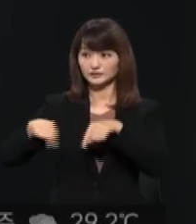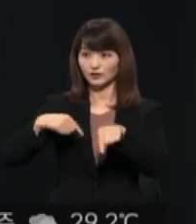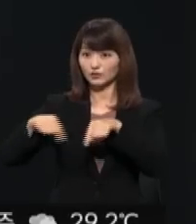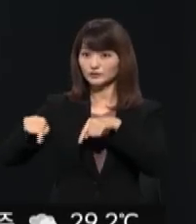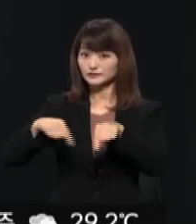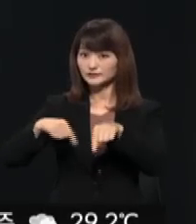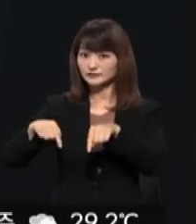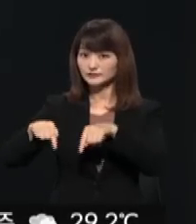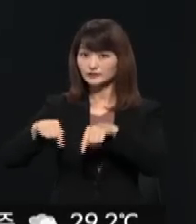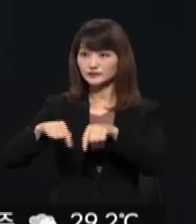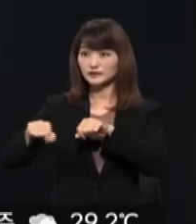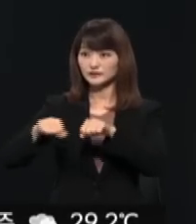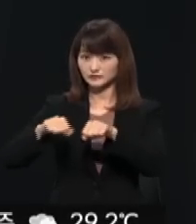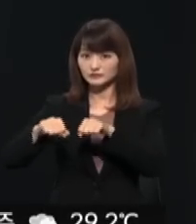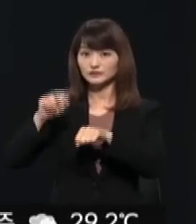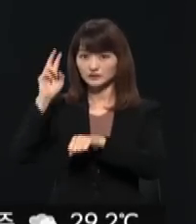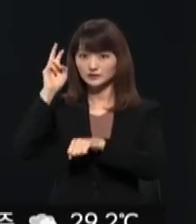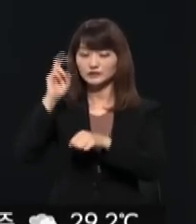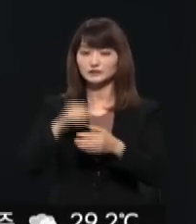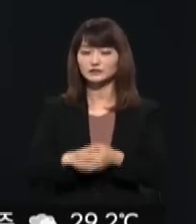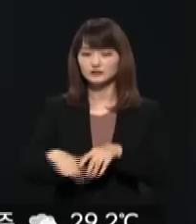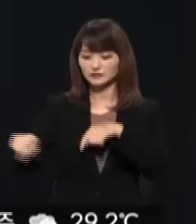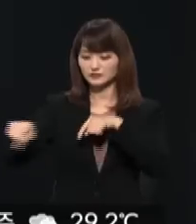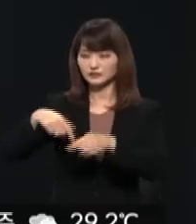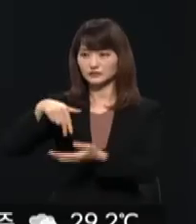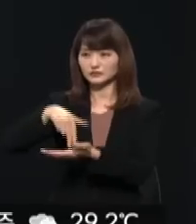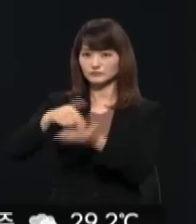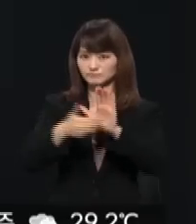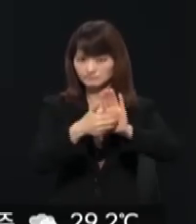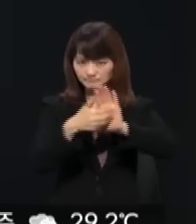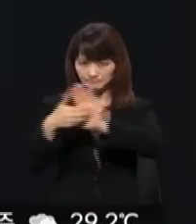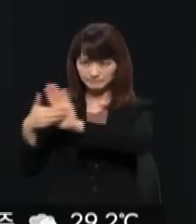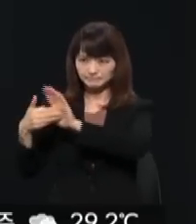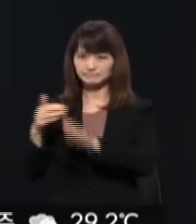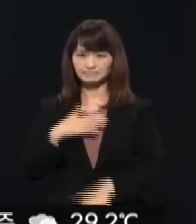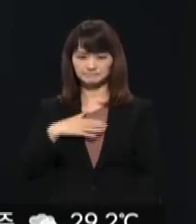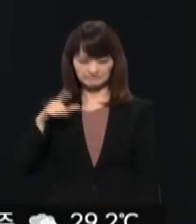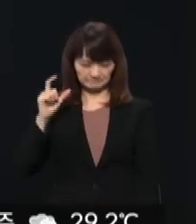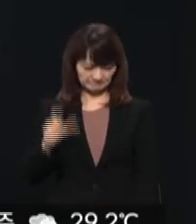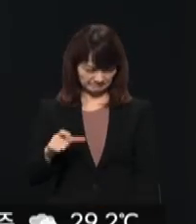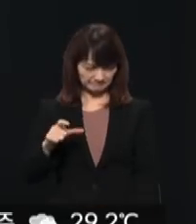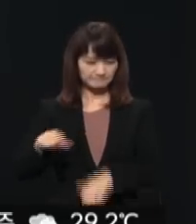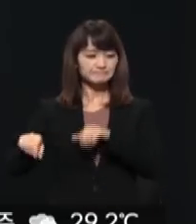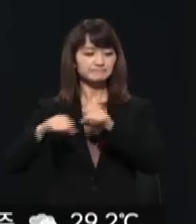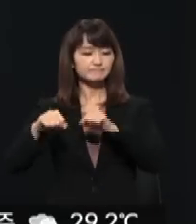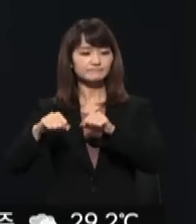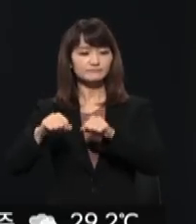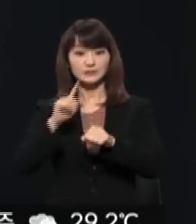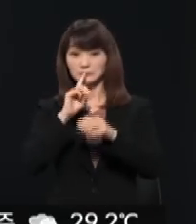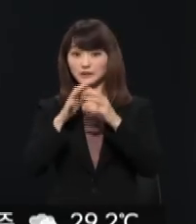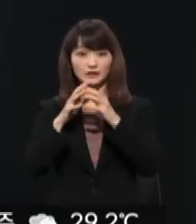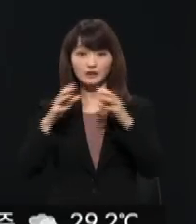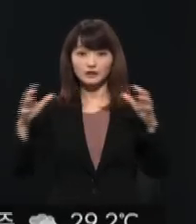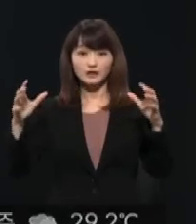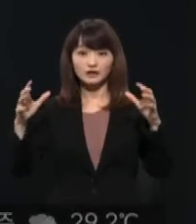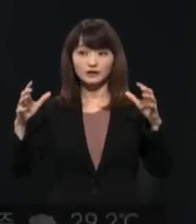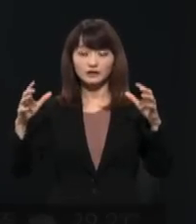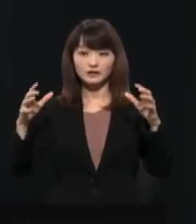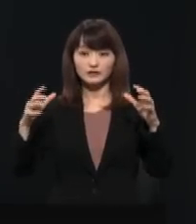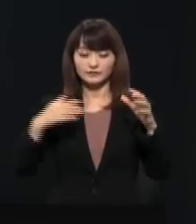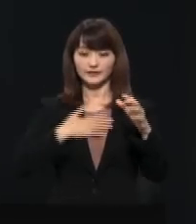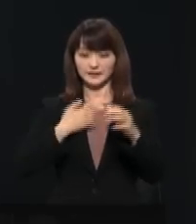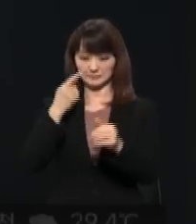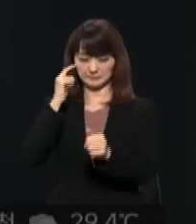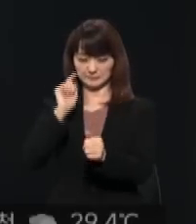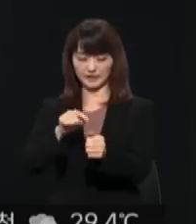액션에 불과하지 않을까 정도는 겁니다 그러니까 정적으로 블러핑을 쳐 가지고 나는 강경하게 대응할테니까 더 이상 논란에 핵심으로 나를